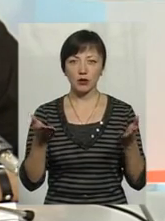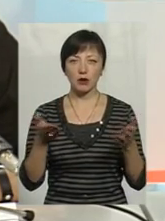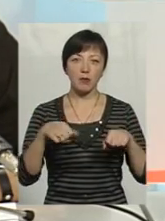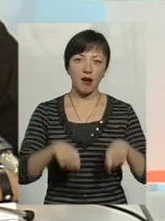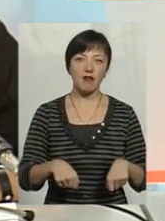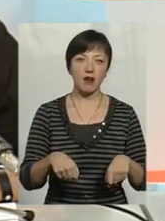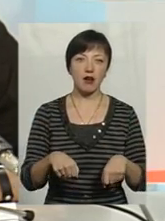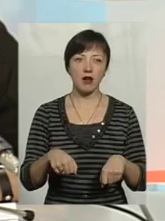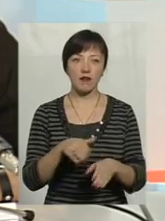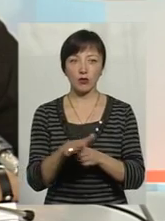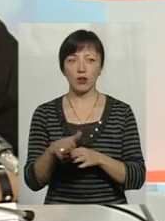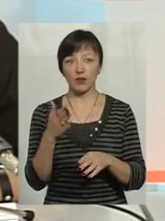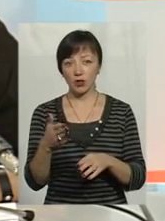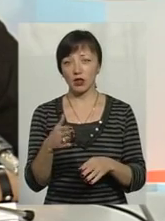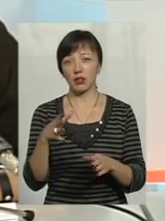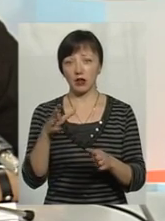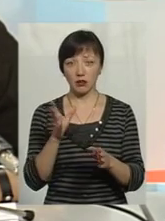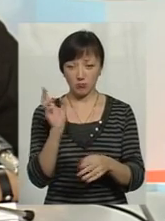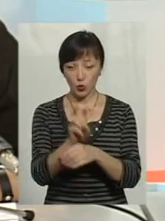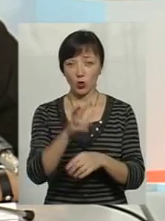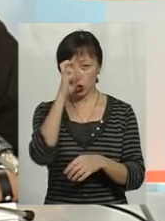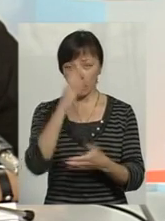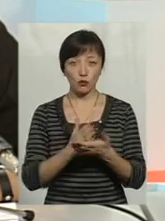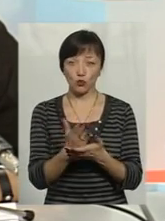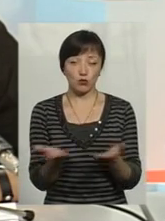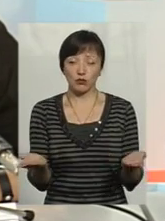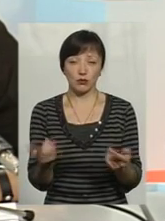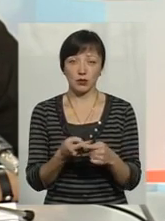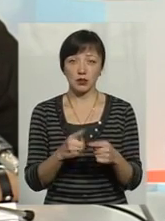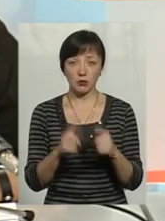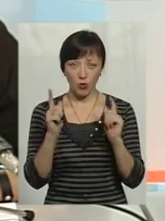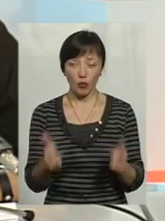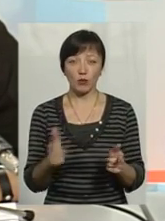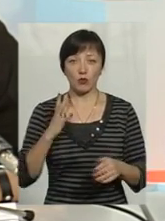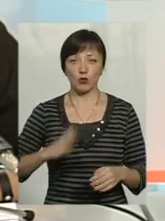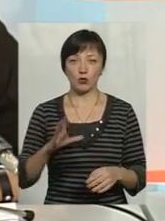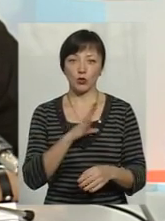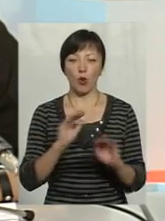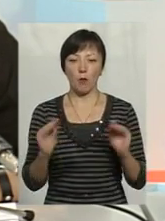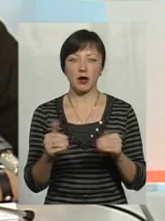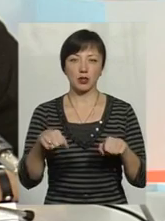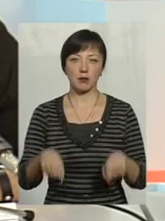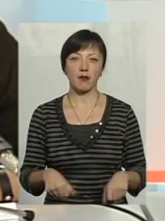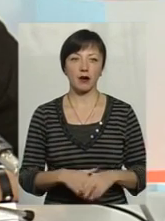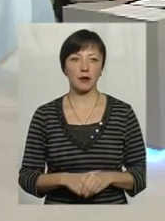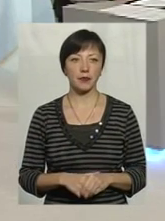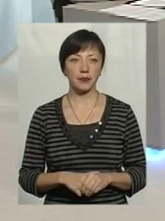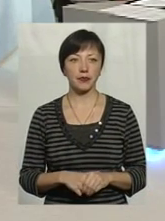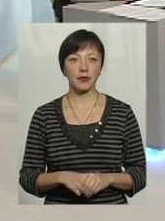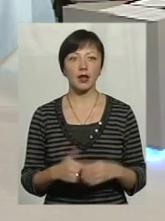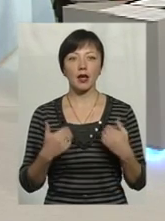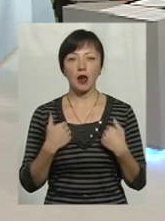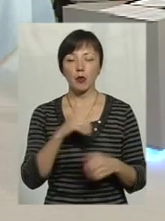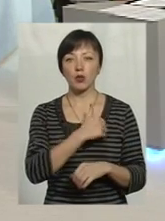права там, і так далі, в Допорожці. Вони йдуть на державну службу. І вони мусять бути обмежені в правах. Ну, до речі, я би